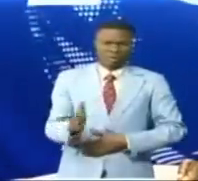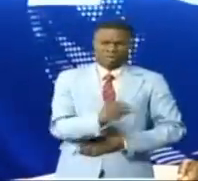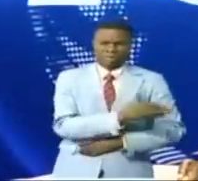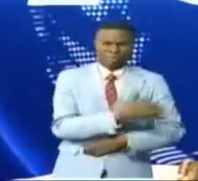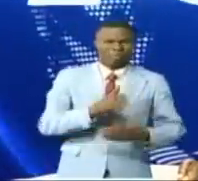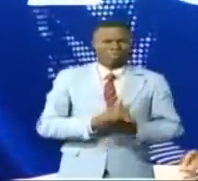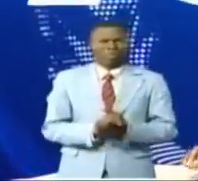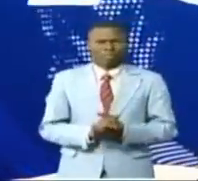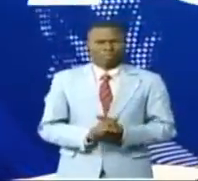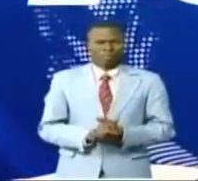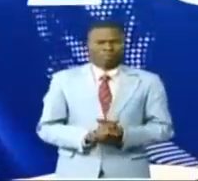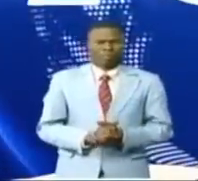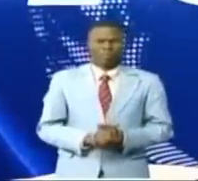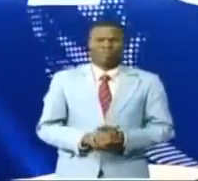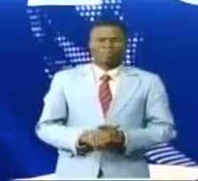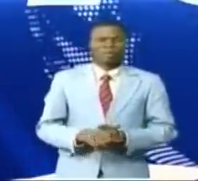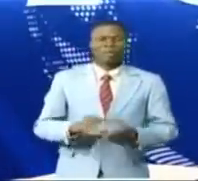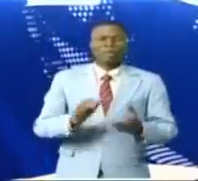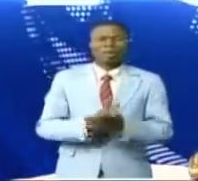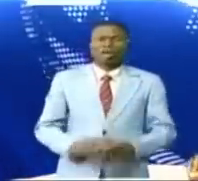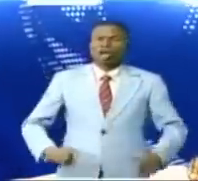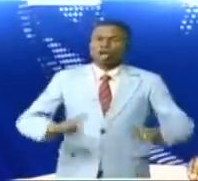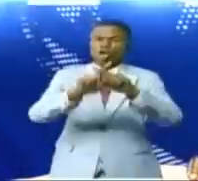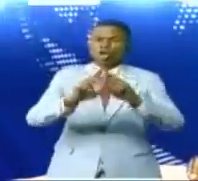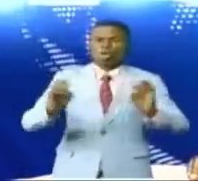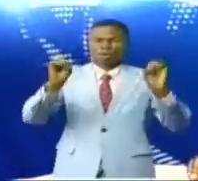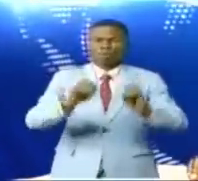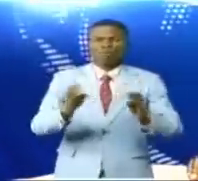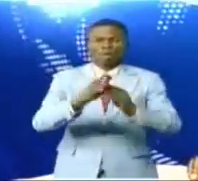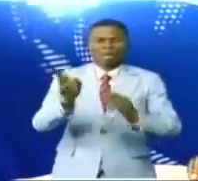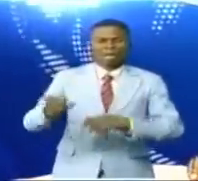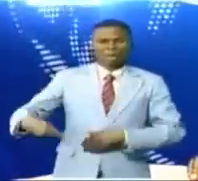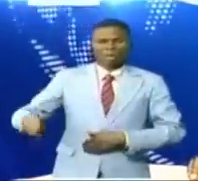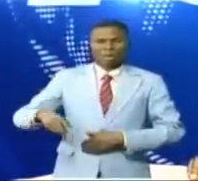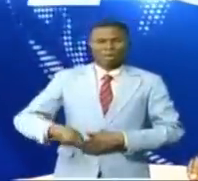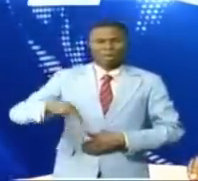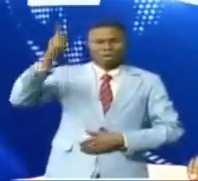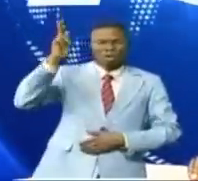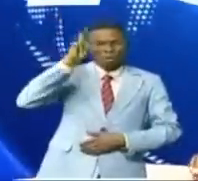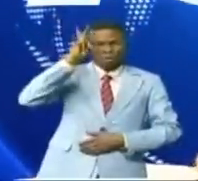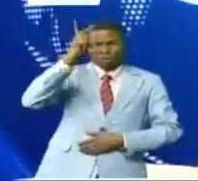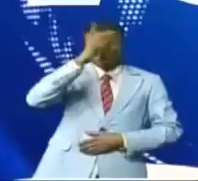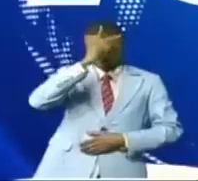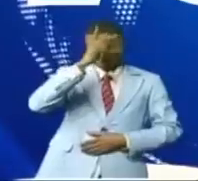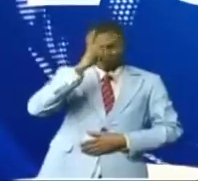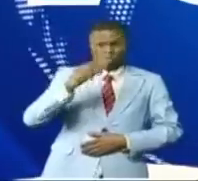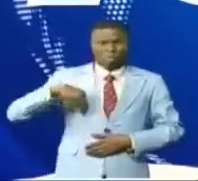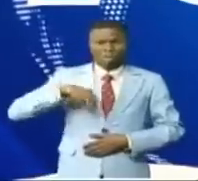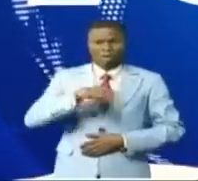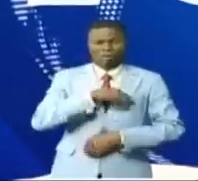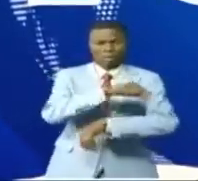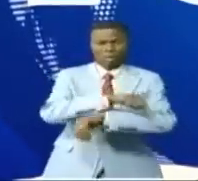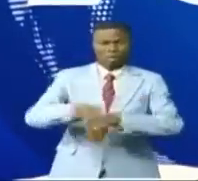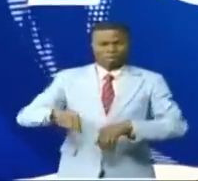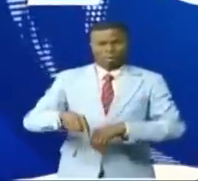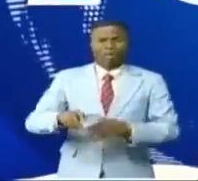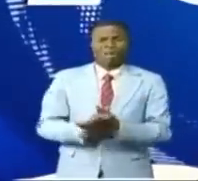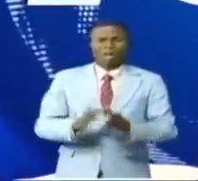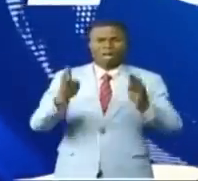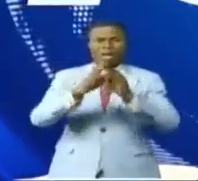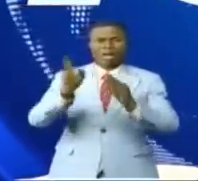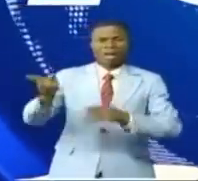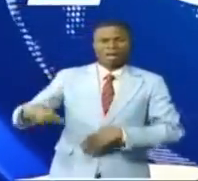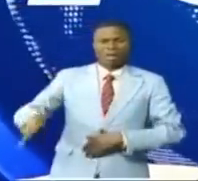Il n'y a pas de mésentente au sein de l'Assemblée provinciale du Haut-Katanga. D'ailleurs, le membre du bureau de cette